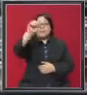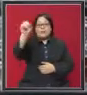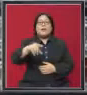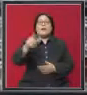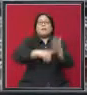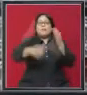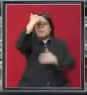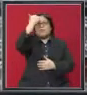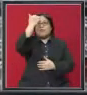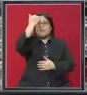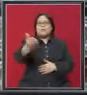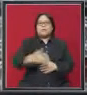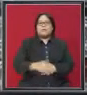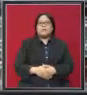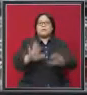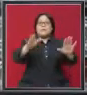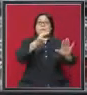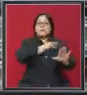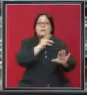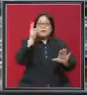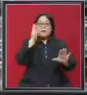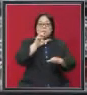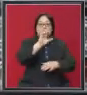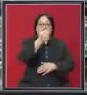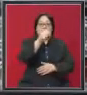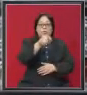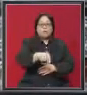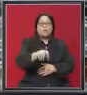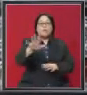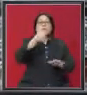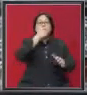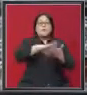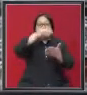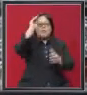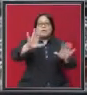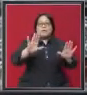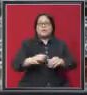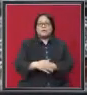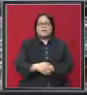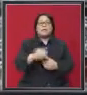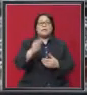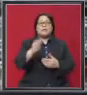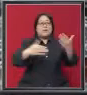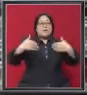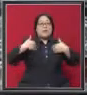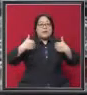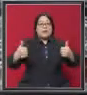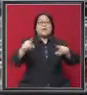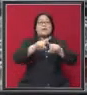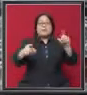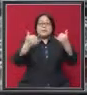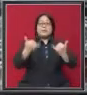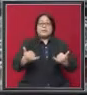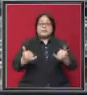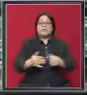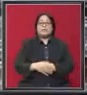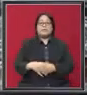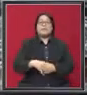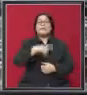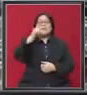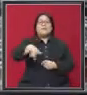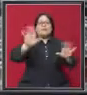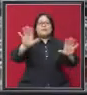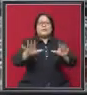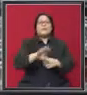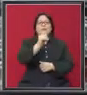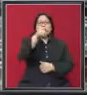10.3%. Apa bodoh ni? Kewangan menteri dengar ya. 10.3% adalah peruntukan sektor kesihatan, tapi kali ini hanya